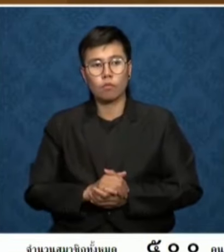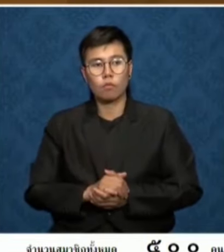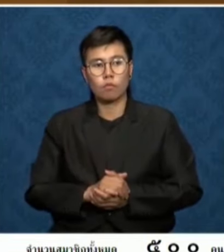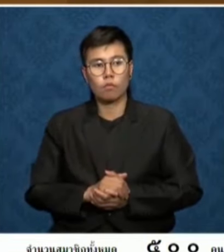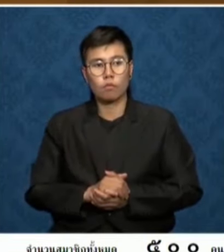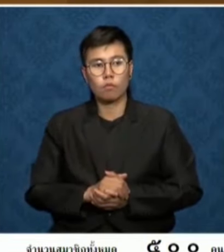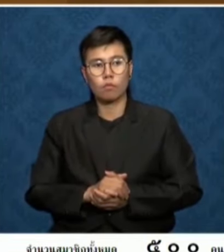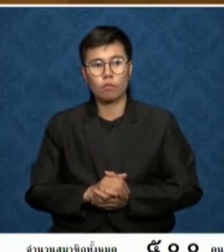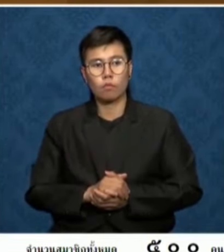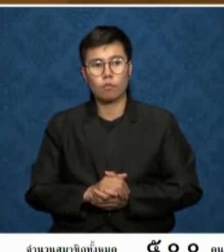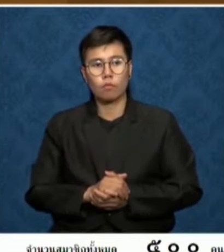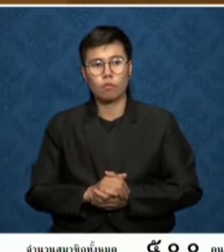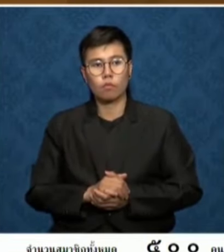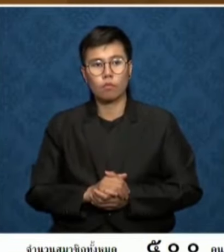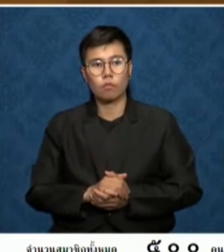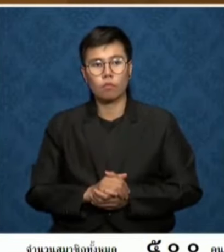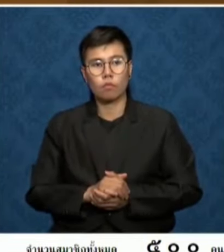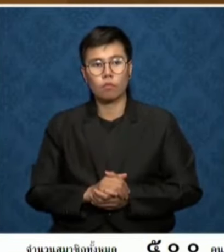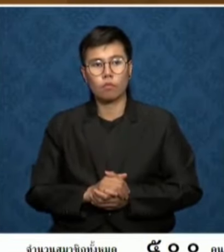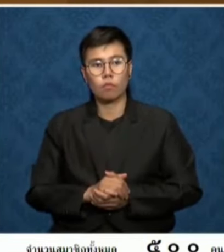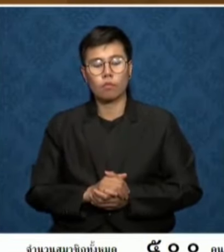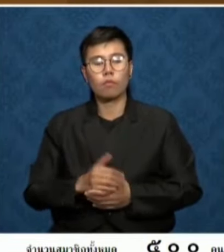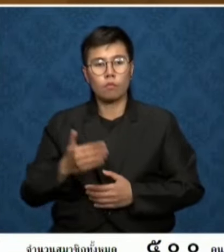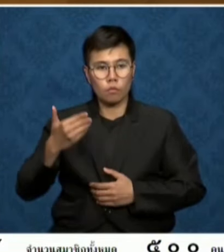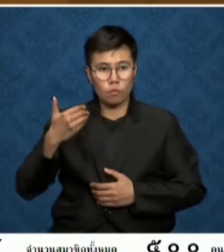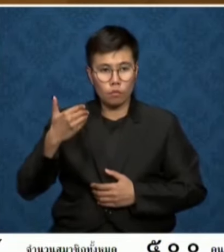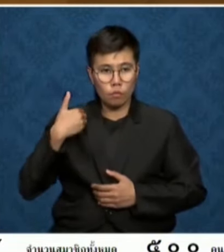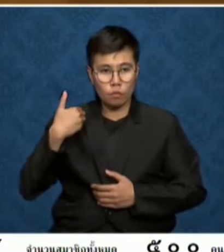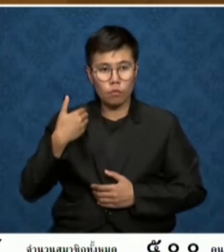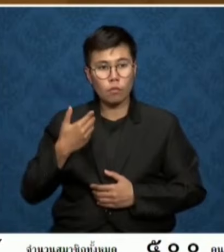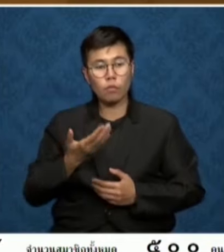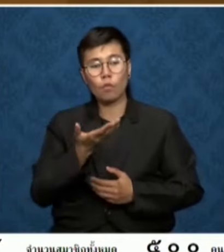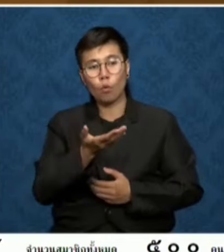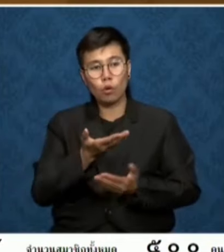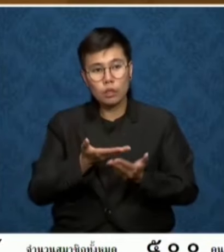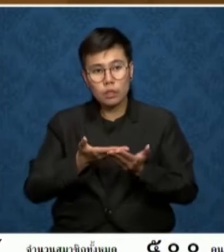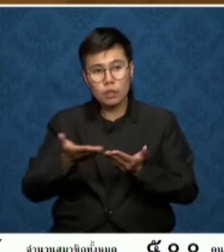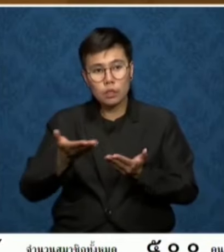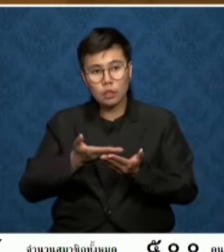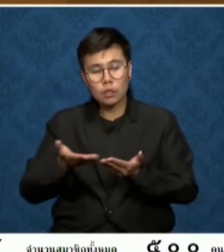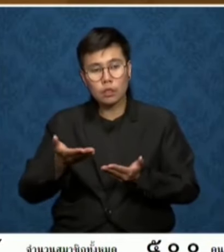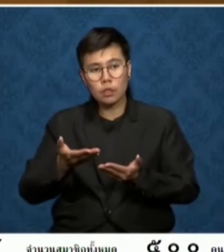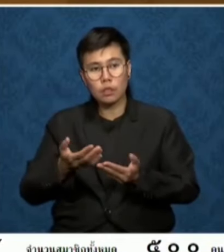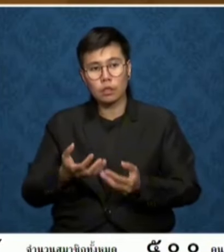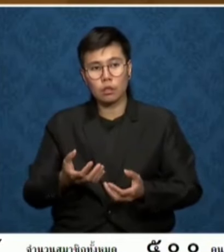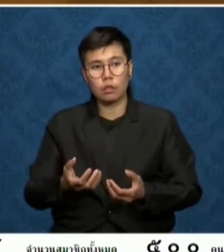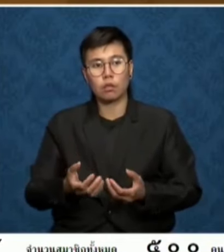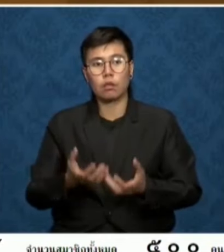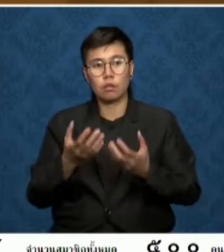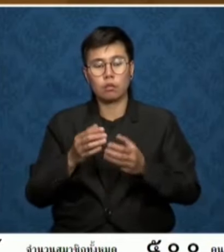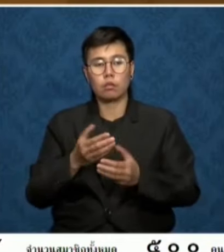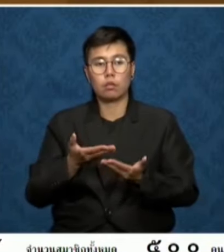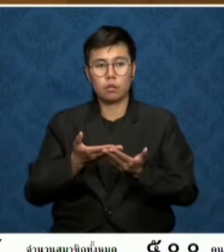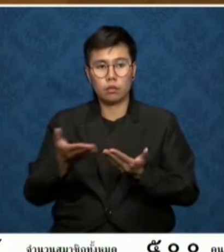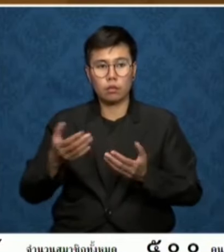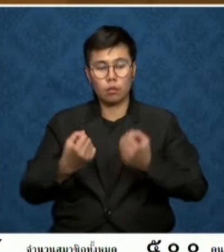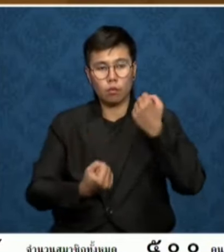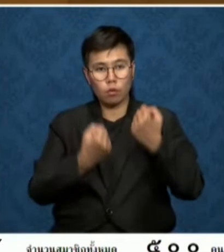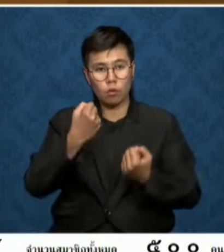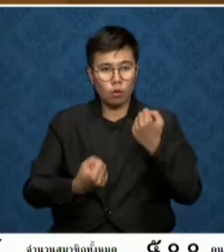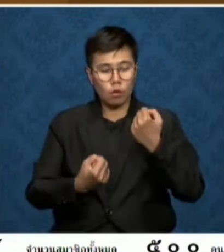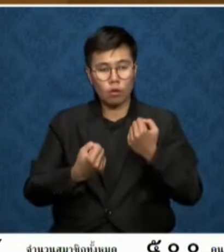านะครับมีการขอซื้อคารุพันธ์ยานพาหนะในง